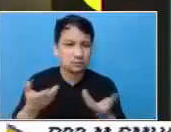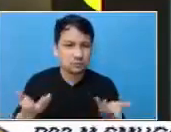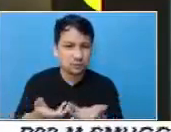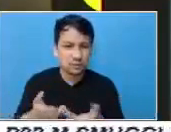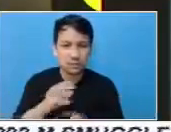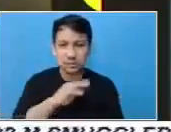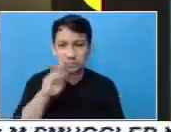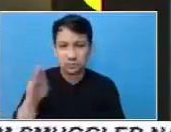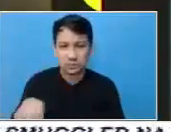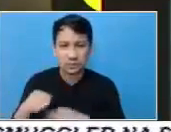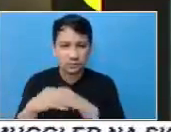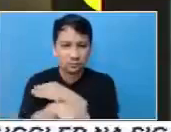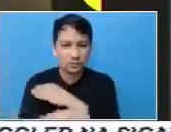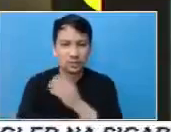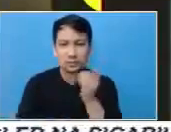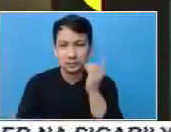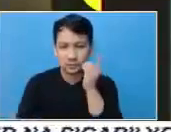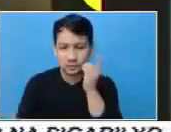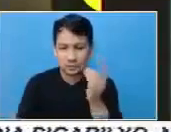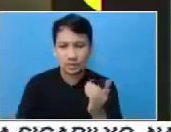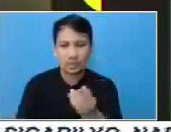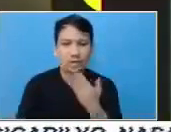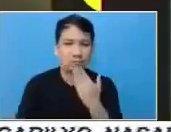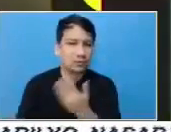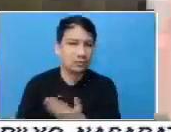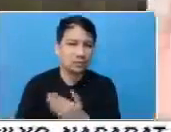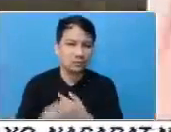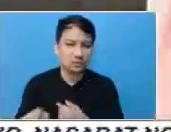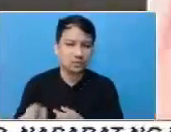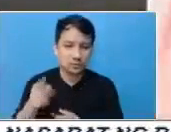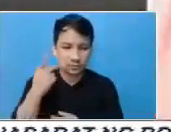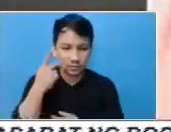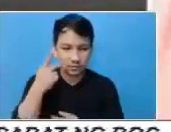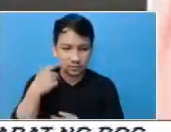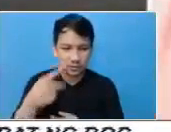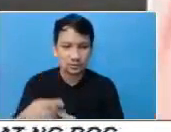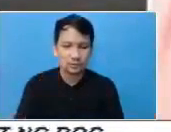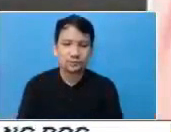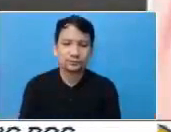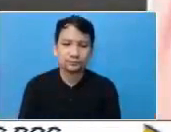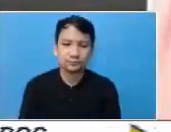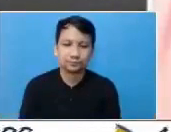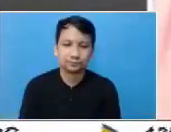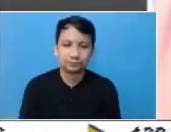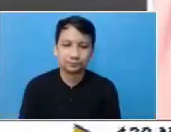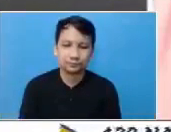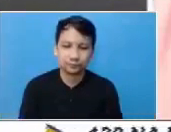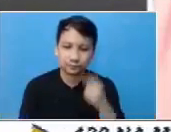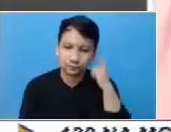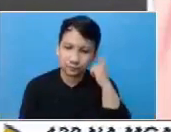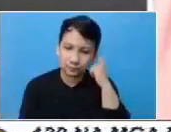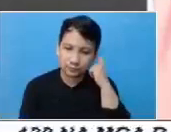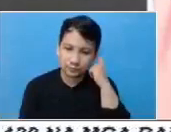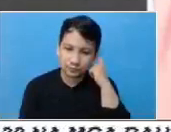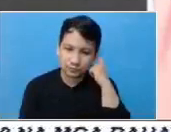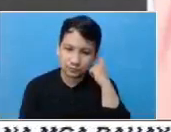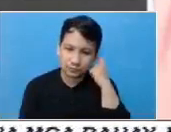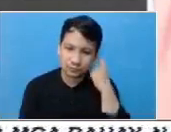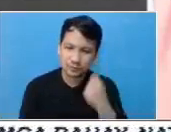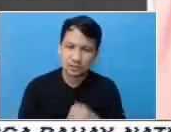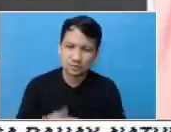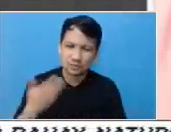po nito, Yusek? Patuloy po ang kanyang pagiging aktibo sa pamamagitan ng patuloy na